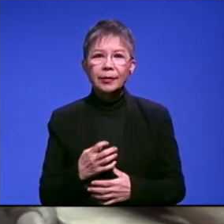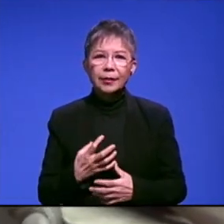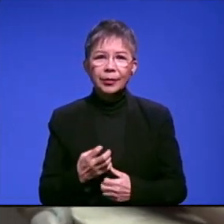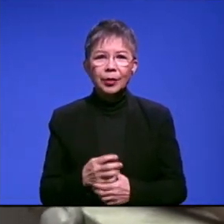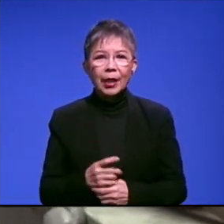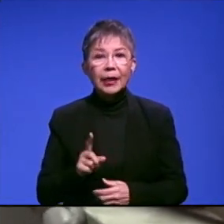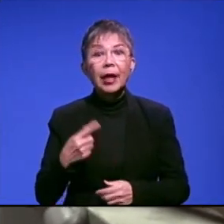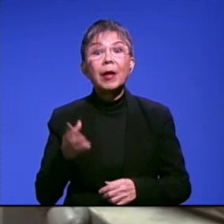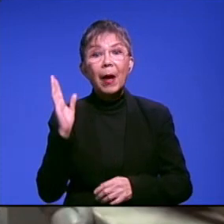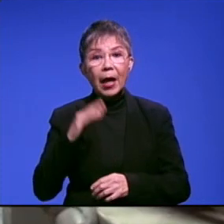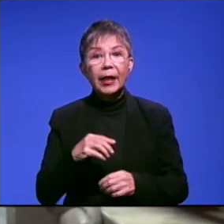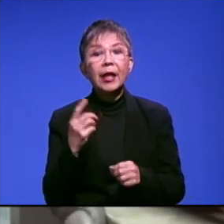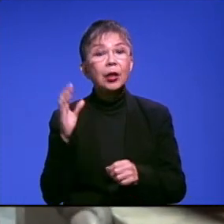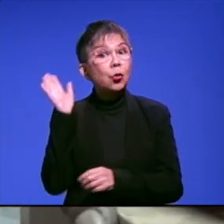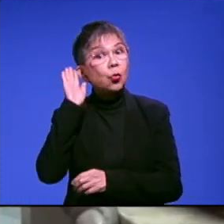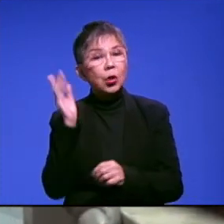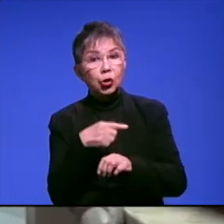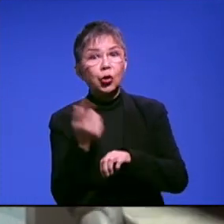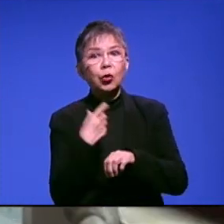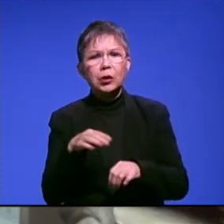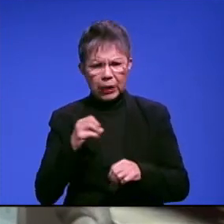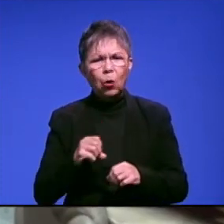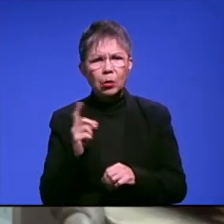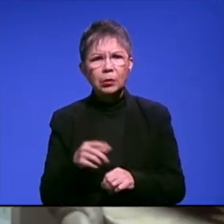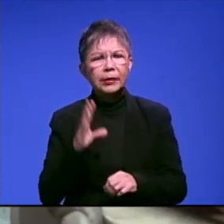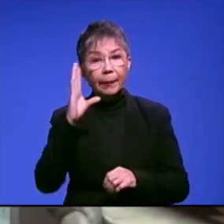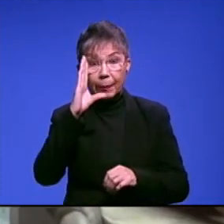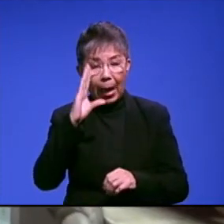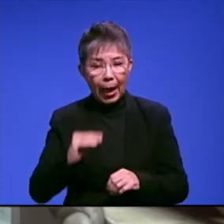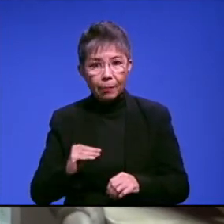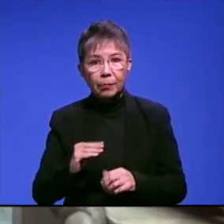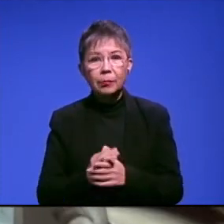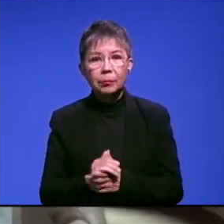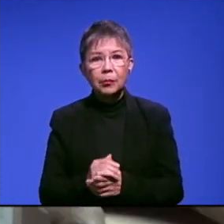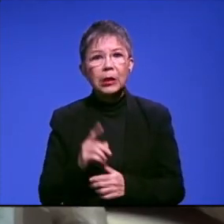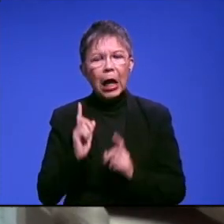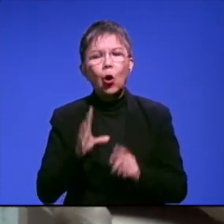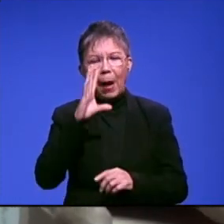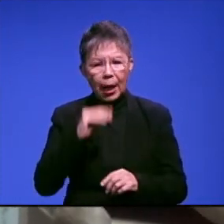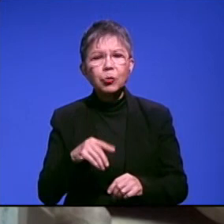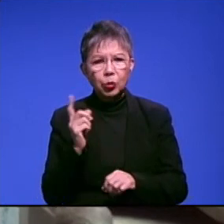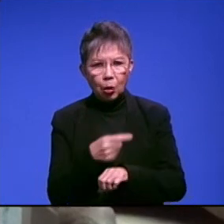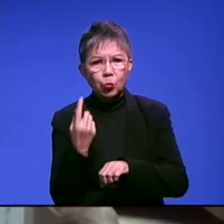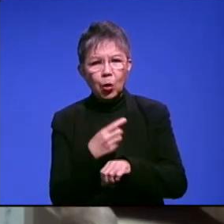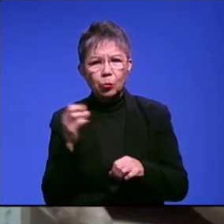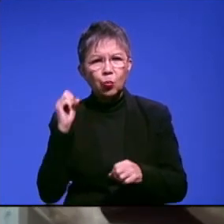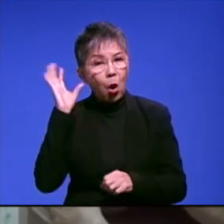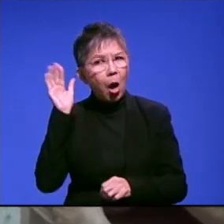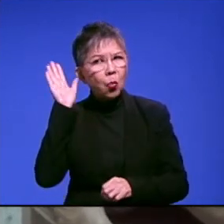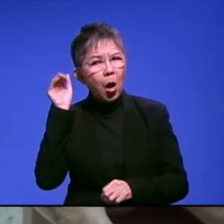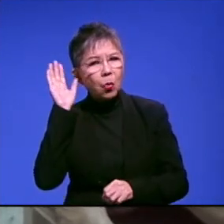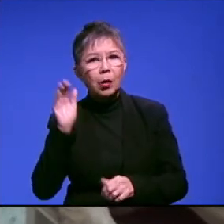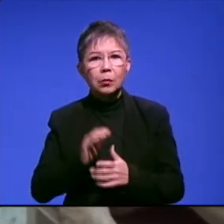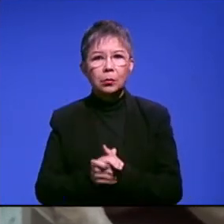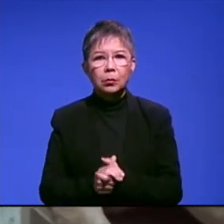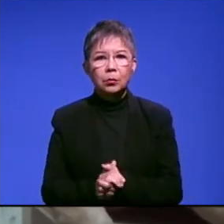emang tiap hari nyala semua ya? Iya. Oh, emang tiap hari nyala semua? Tiap malam sih, tapi tiap hari nggak tahunya saya. Iya, maksudnya tiap malam nyala terus? Iya.